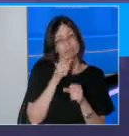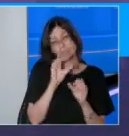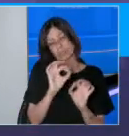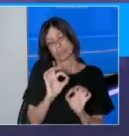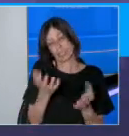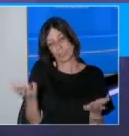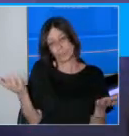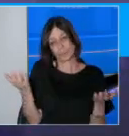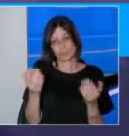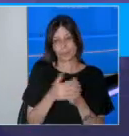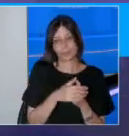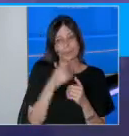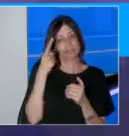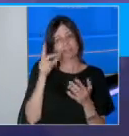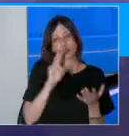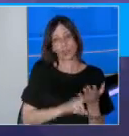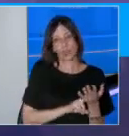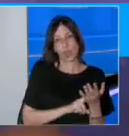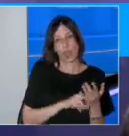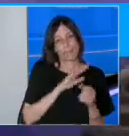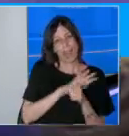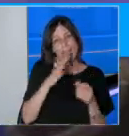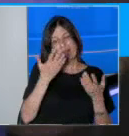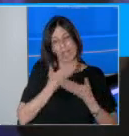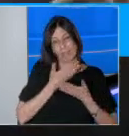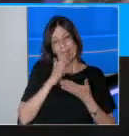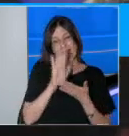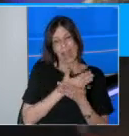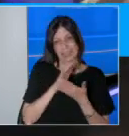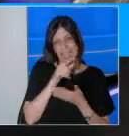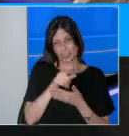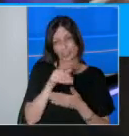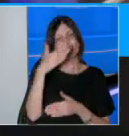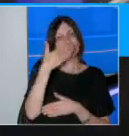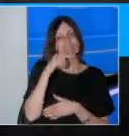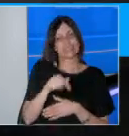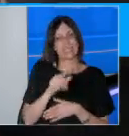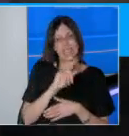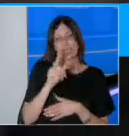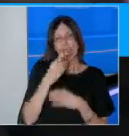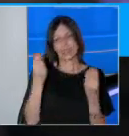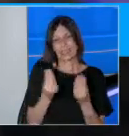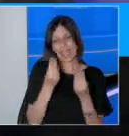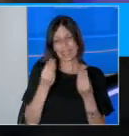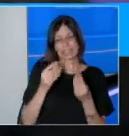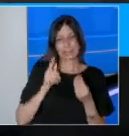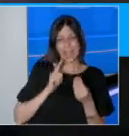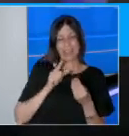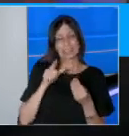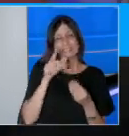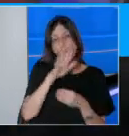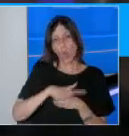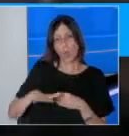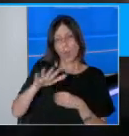בסדר, אתה יודע, זו זכותו המלאה לקבל החלטה כזו, אבל זה מדינת ישראל ללא נכס פרטי, לאומי